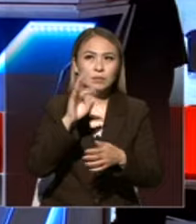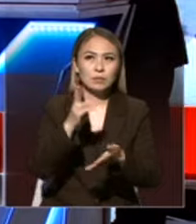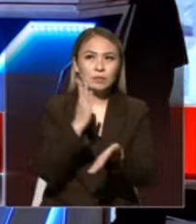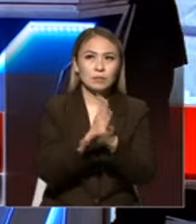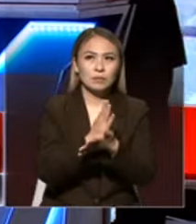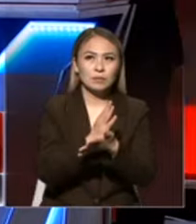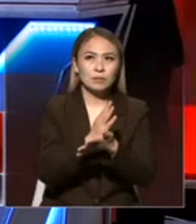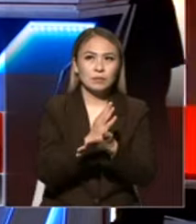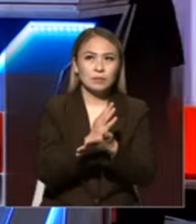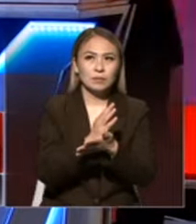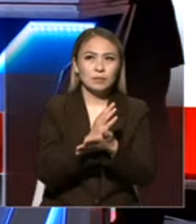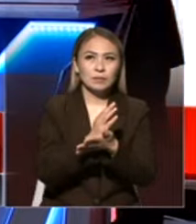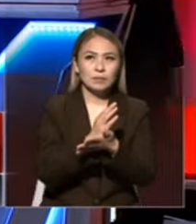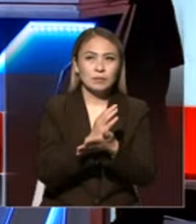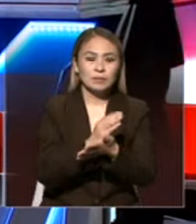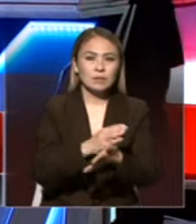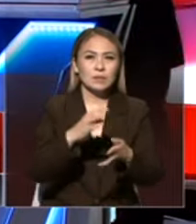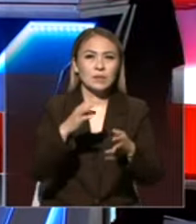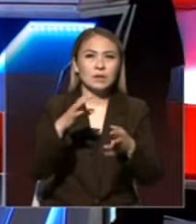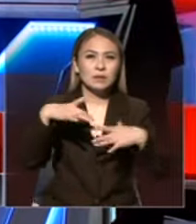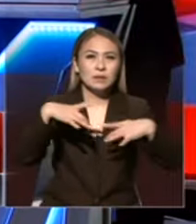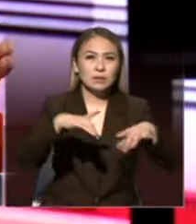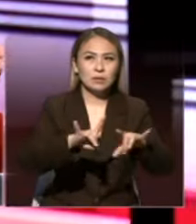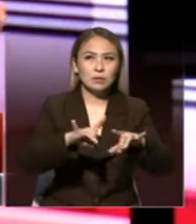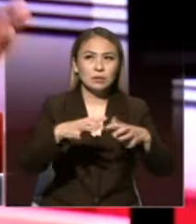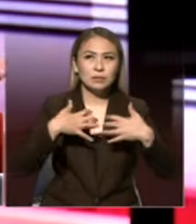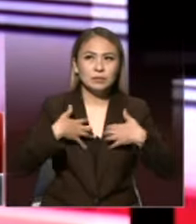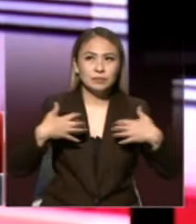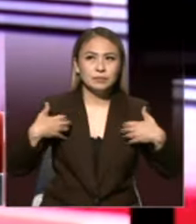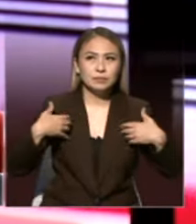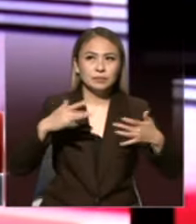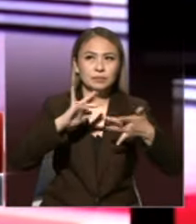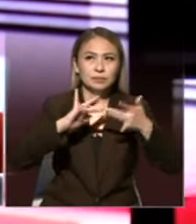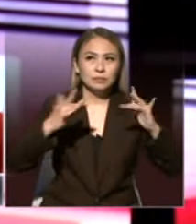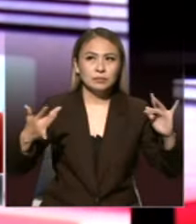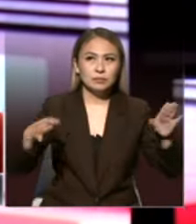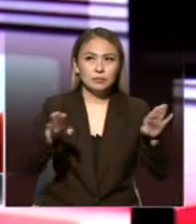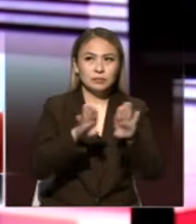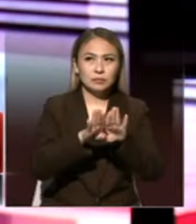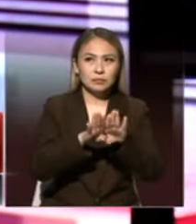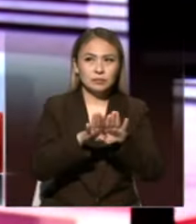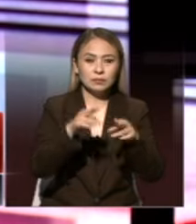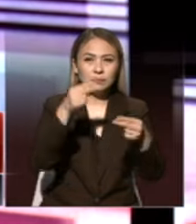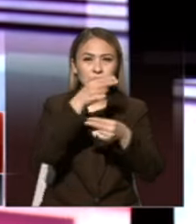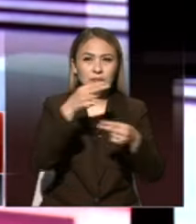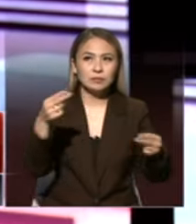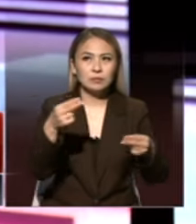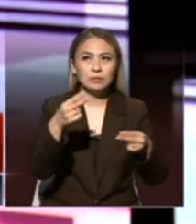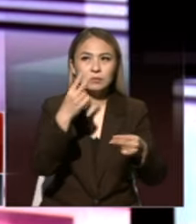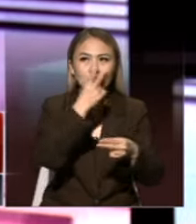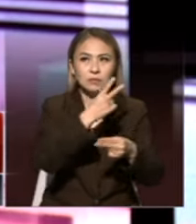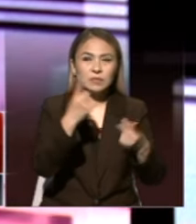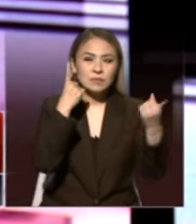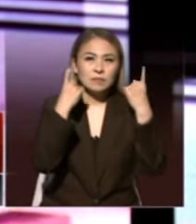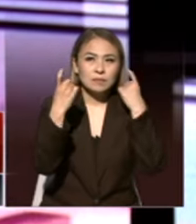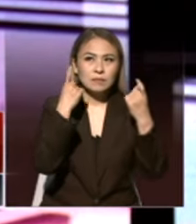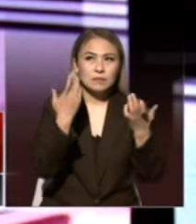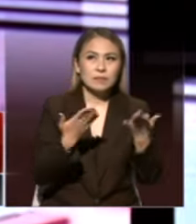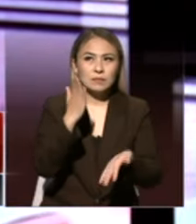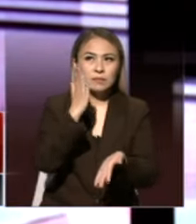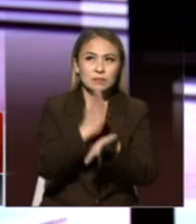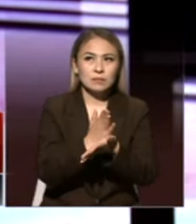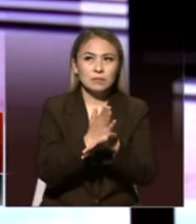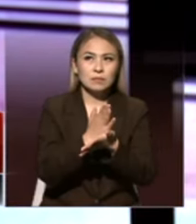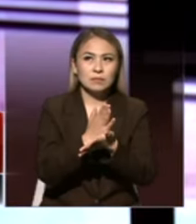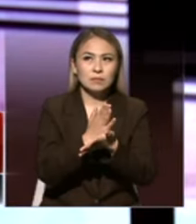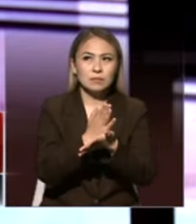мен TikTok-та отырамын ба, трактор, мал жөнінде ғана келеді. Әлеуметтік желі сондай ғой өзі. Біздің тақырып сондай. Сондай информациялар өтсе, мынандай